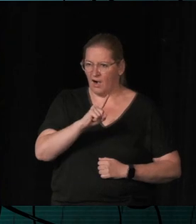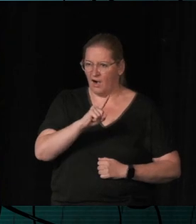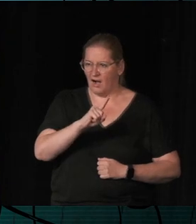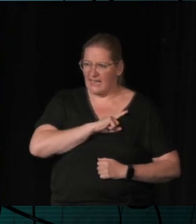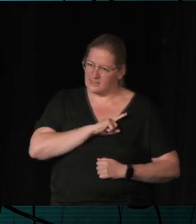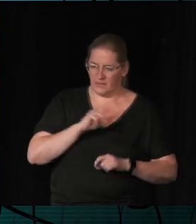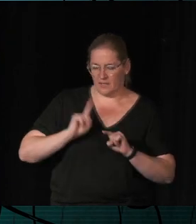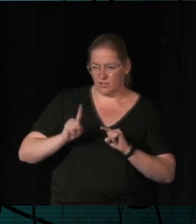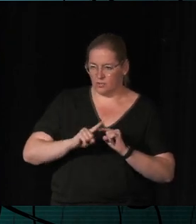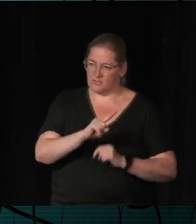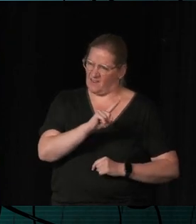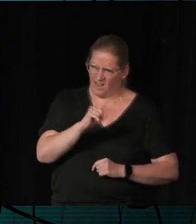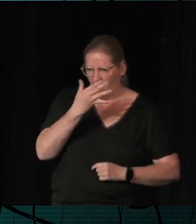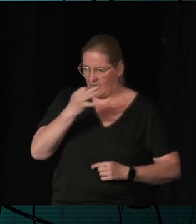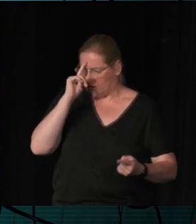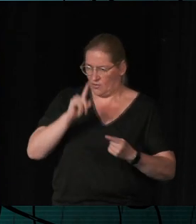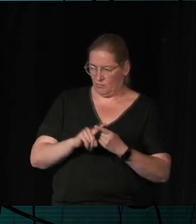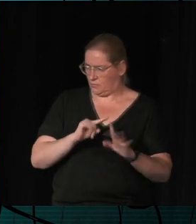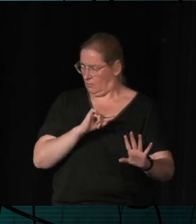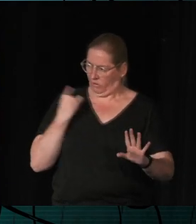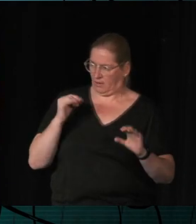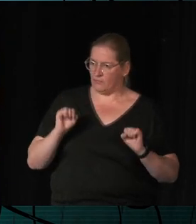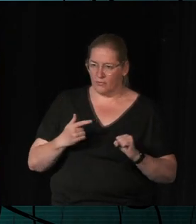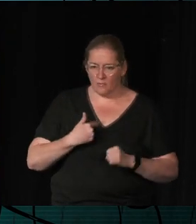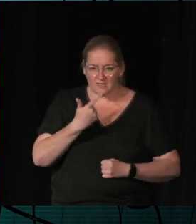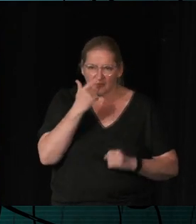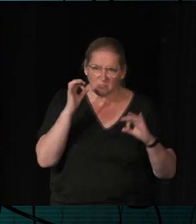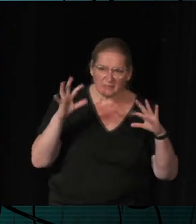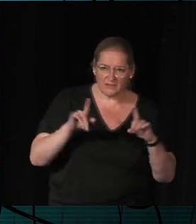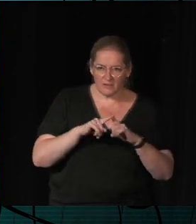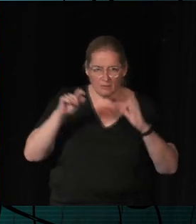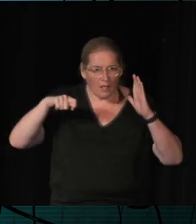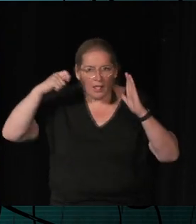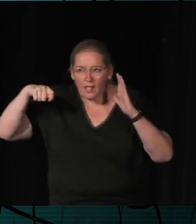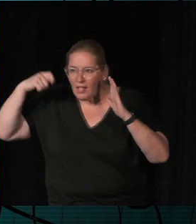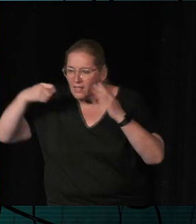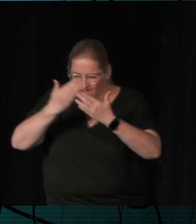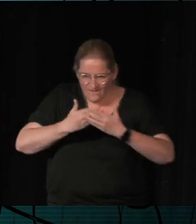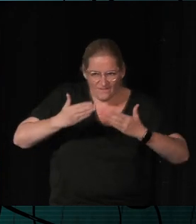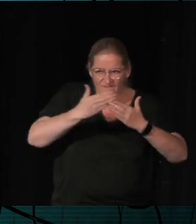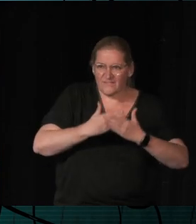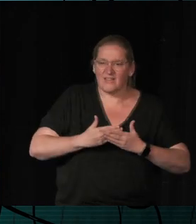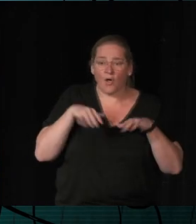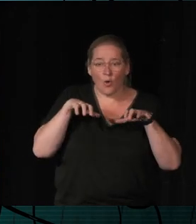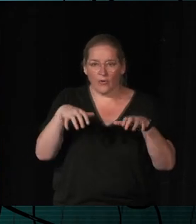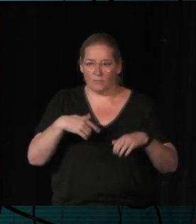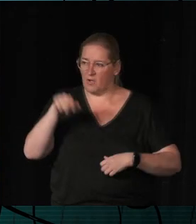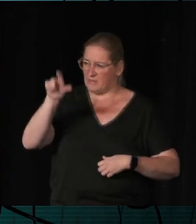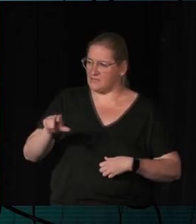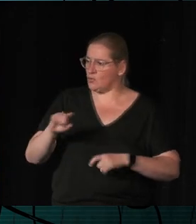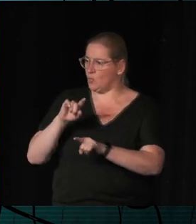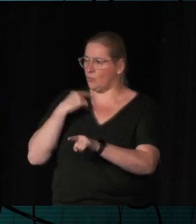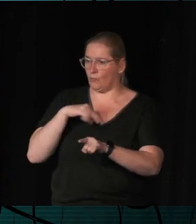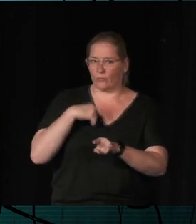personnage, avoir un peu l'impression d'être un réalisateur de films d'horreur qui va choisir quel personnage il va garder à la fin. Mais finalement,